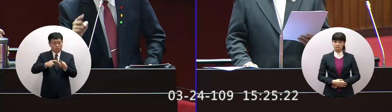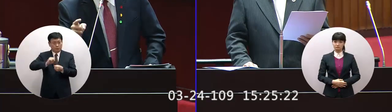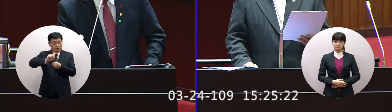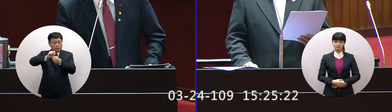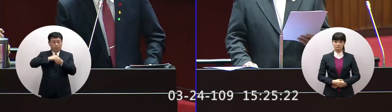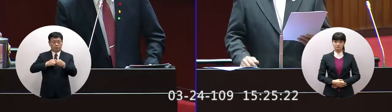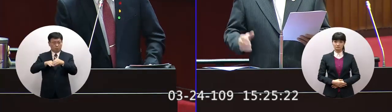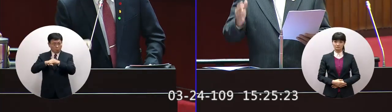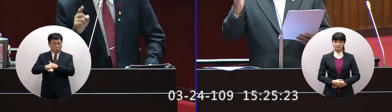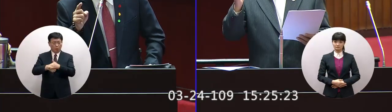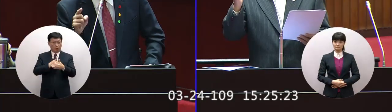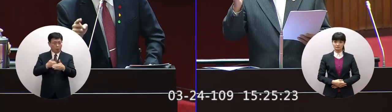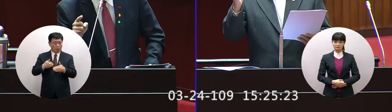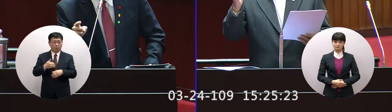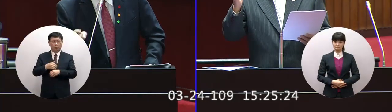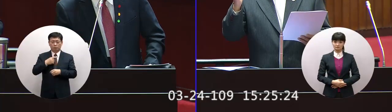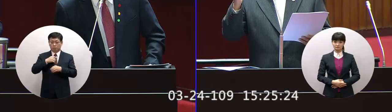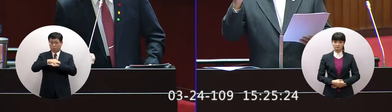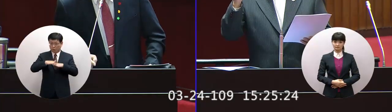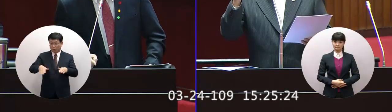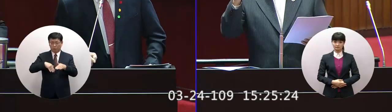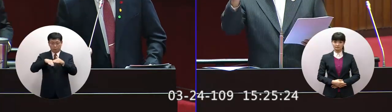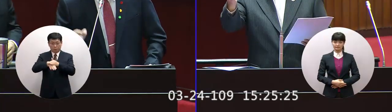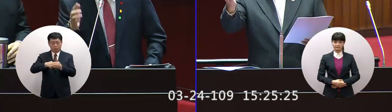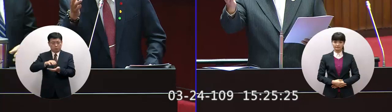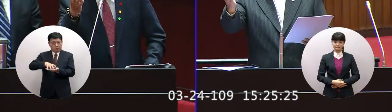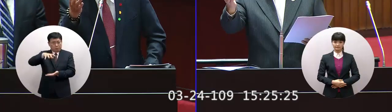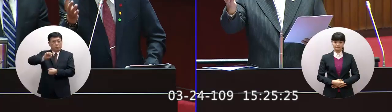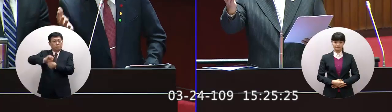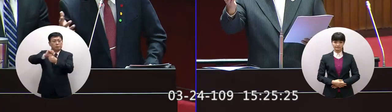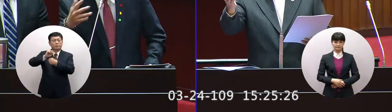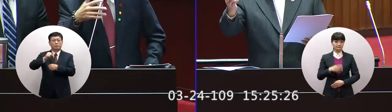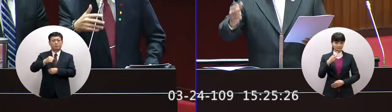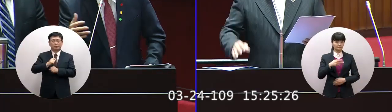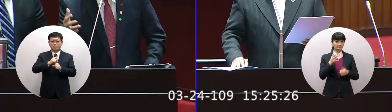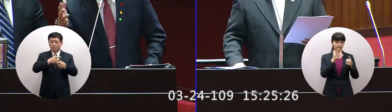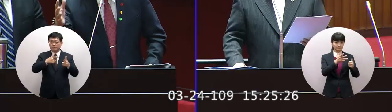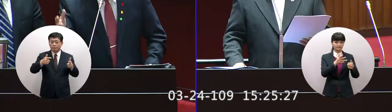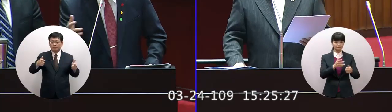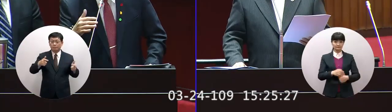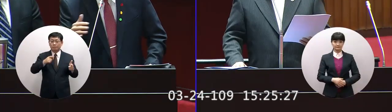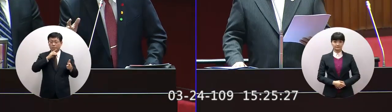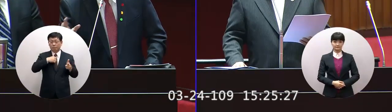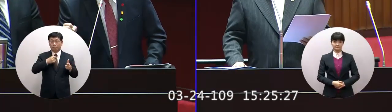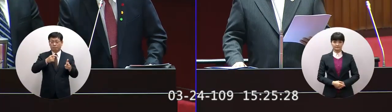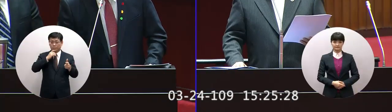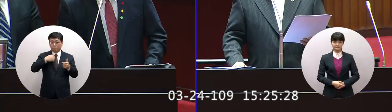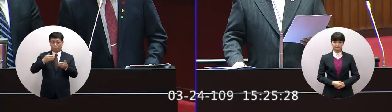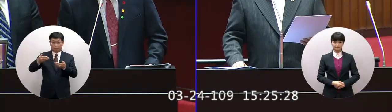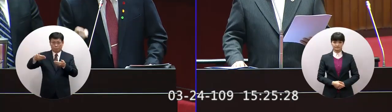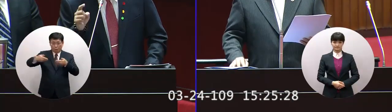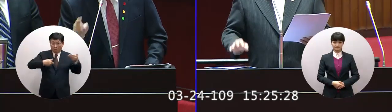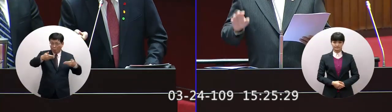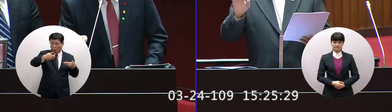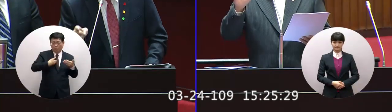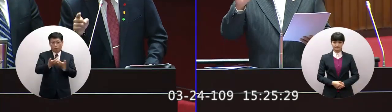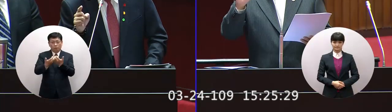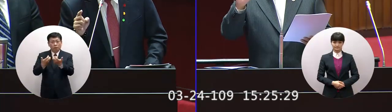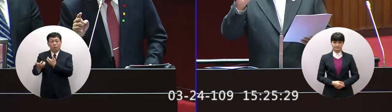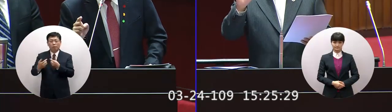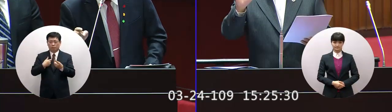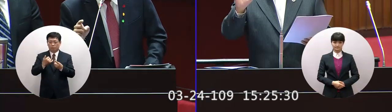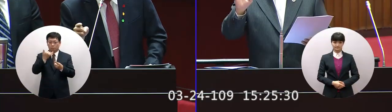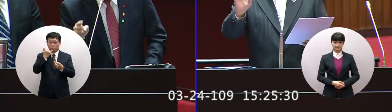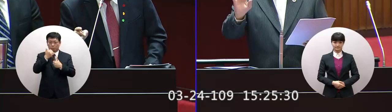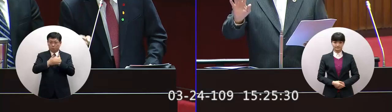们的储存量。安全存量提高，然后不同的这个航路的分散来提高它